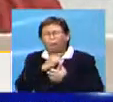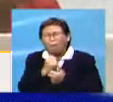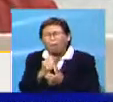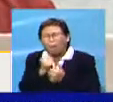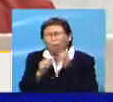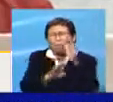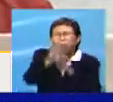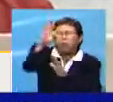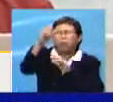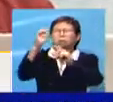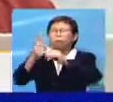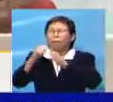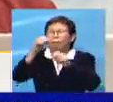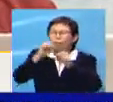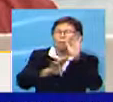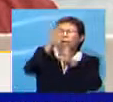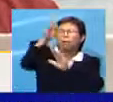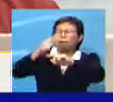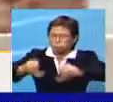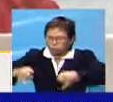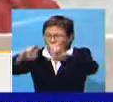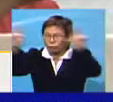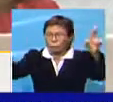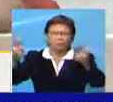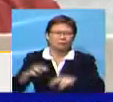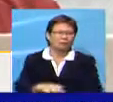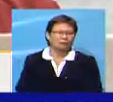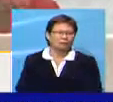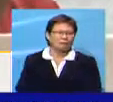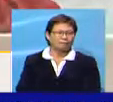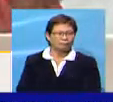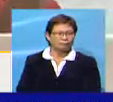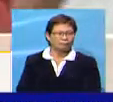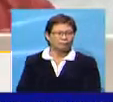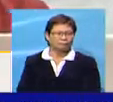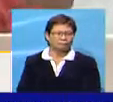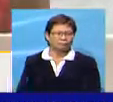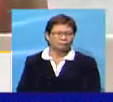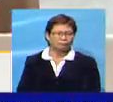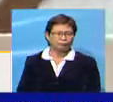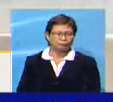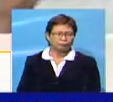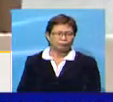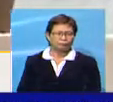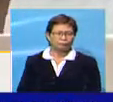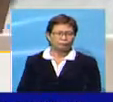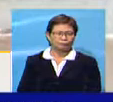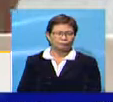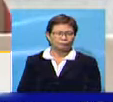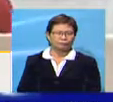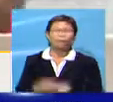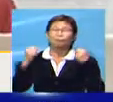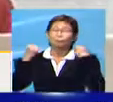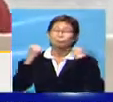pembangunan. Insya Allah, kerajaan persekutuan dengan kesatuan badan negeri akan terus menyalurkan